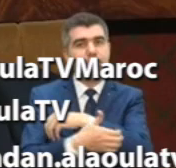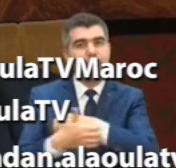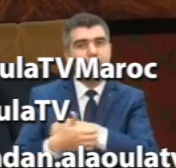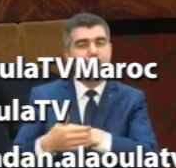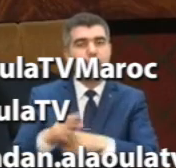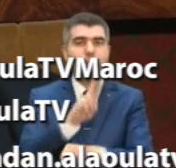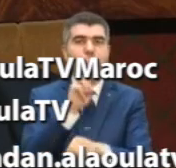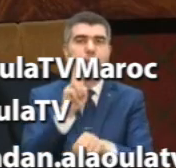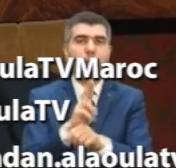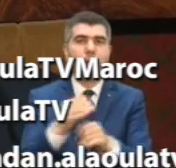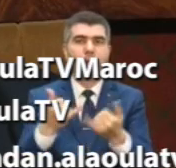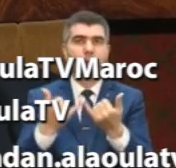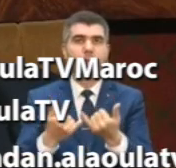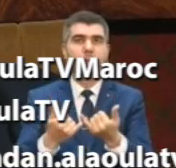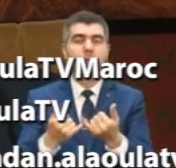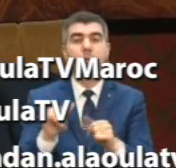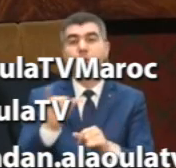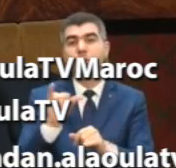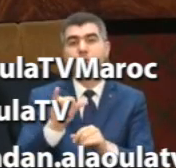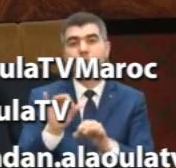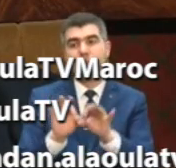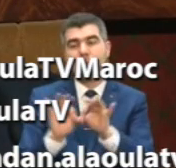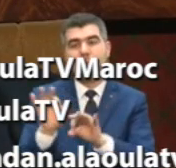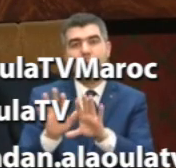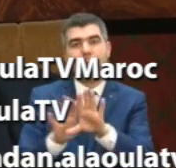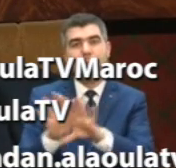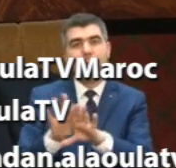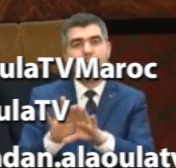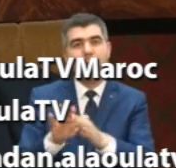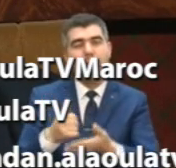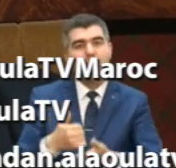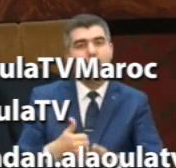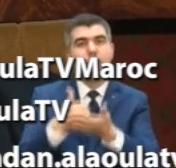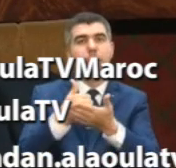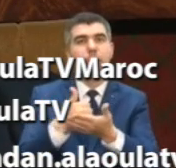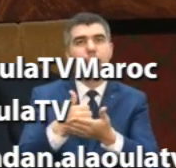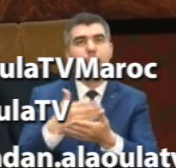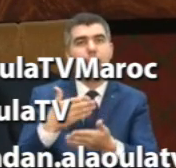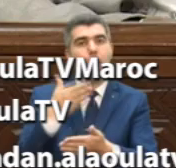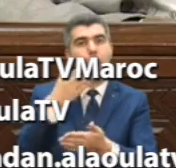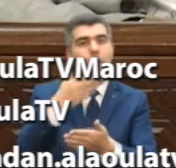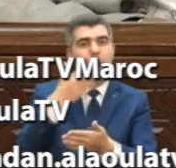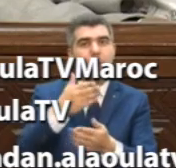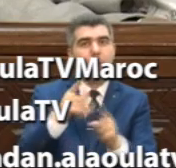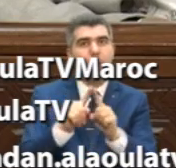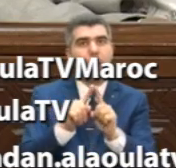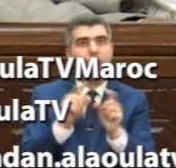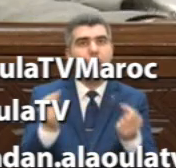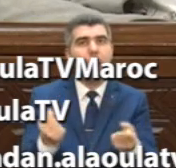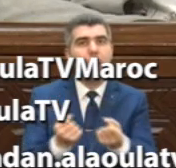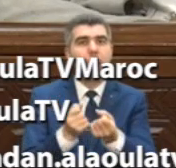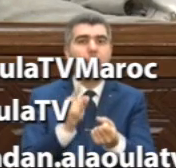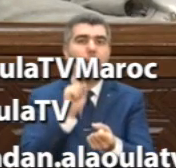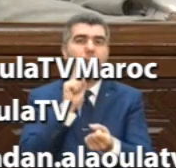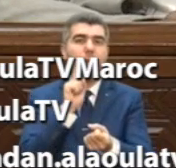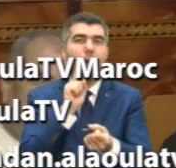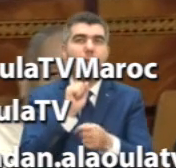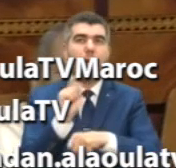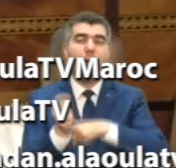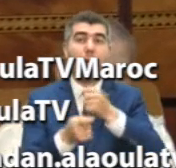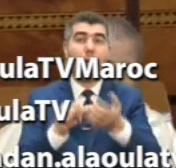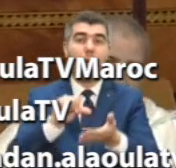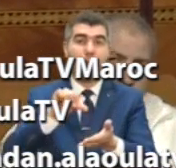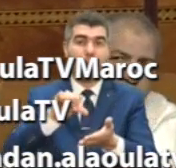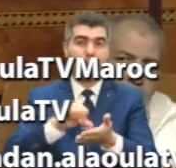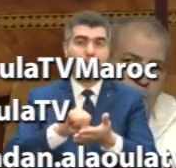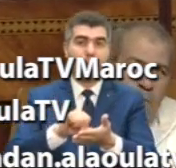نسألكم السيدة الوزيرة المحترمة عن التدابير والإجراءات المزمع لاتخاذها لتنمية مهارات المرأة